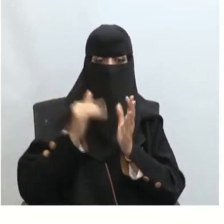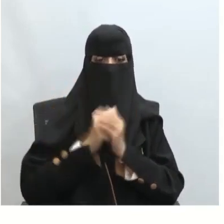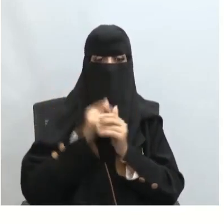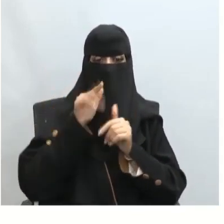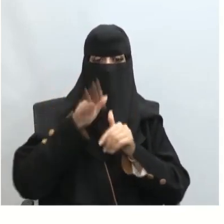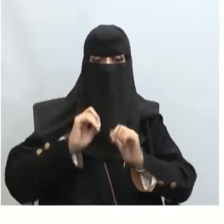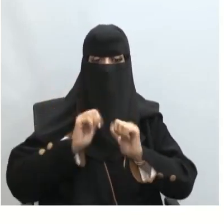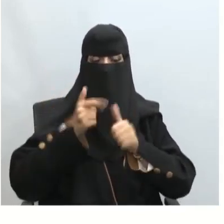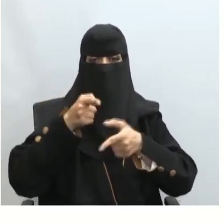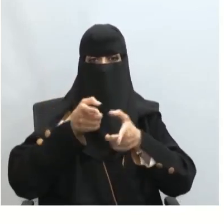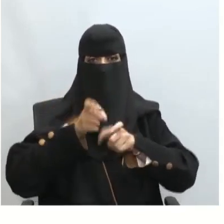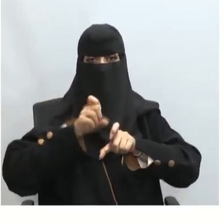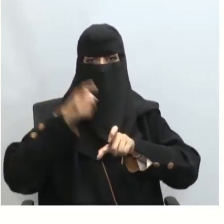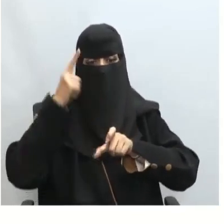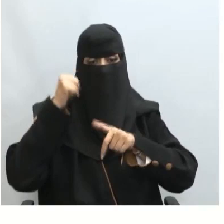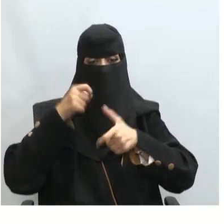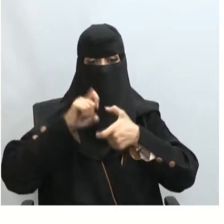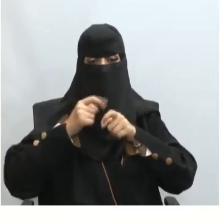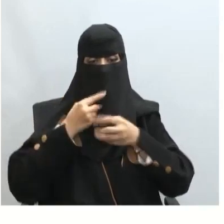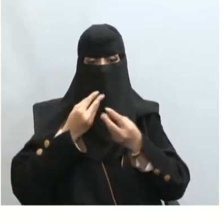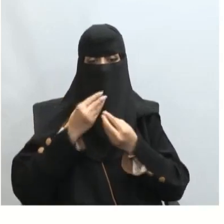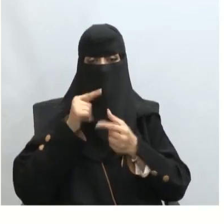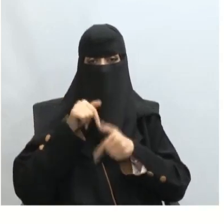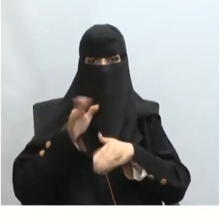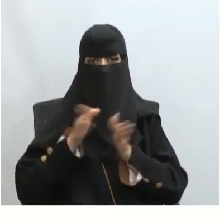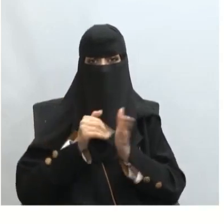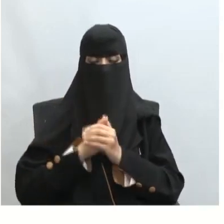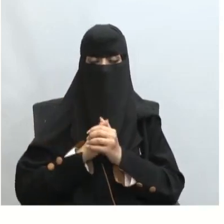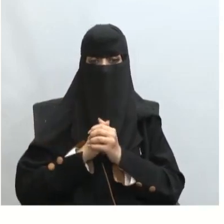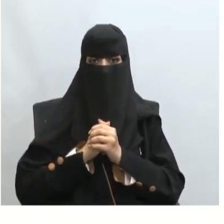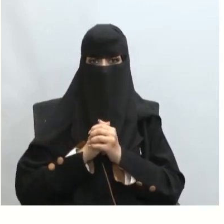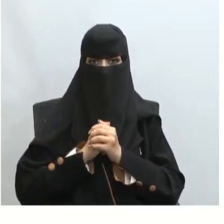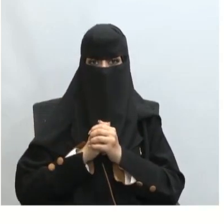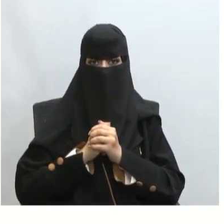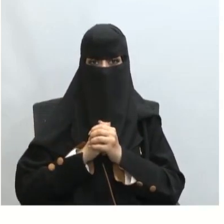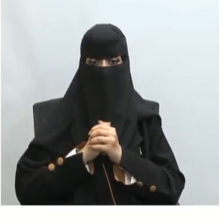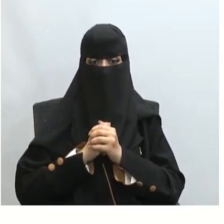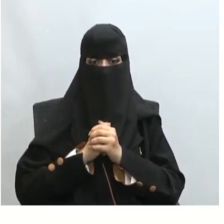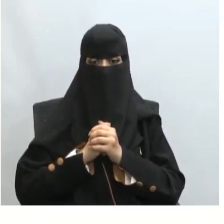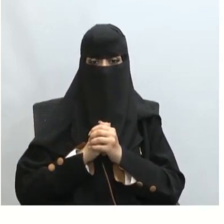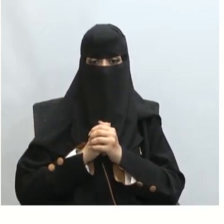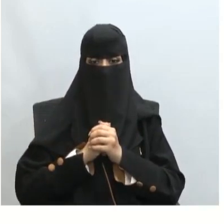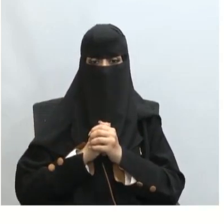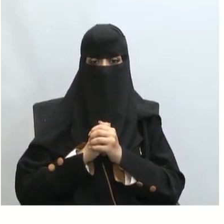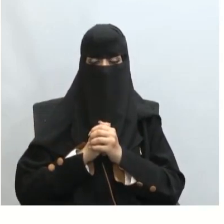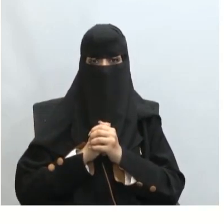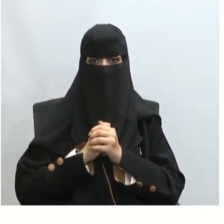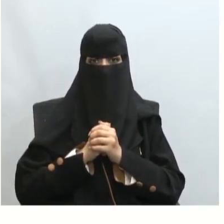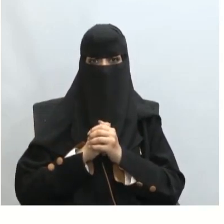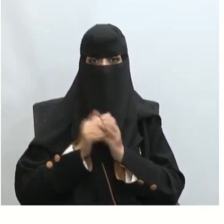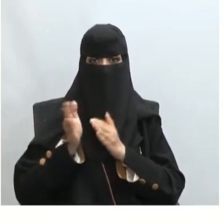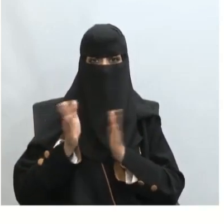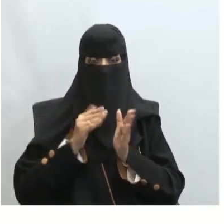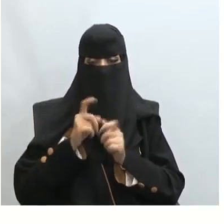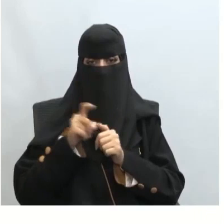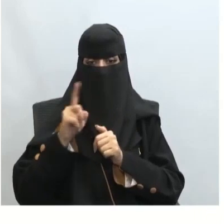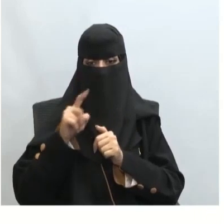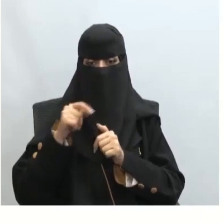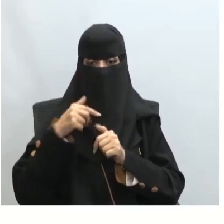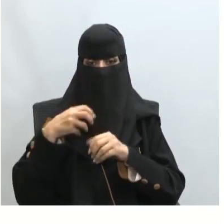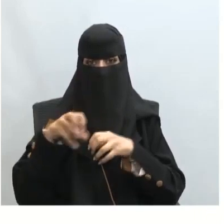يمكن معرفه المركبات العضويه المتفاعله من توقع نواتج التفاعل ننتقل للتقويم